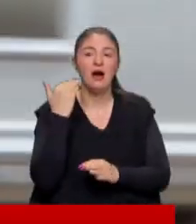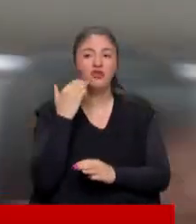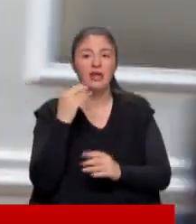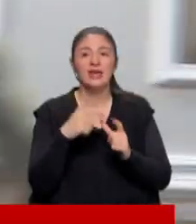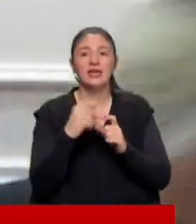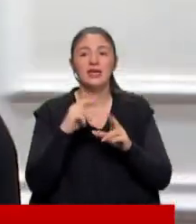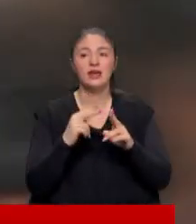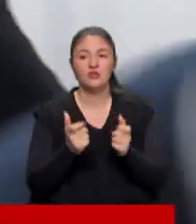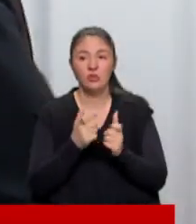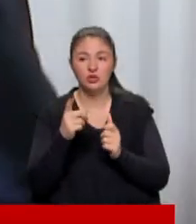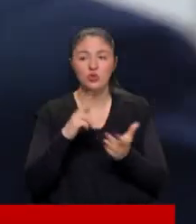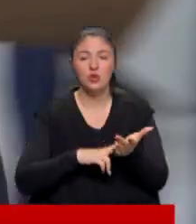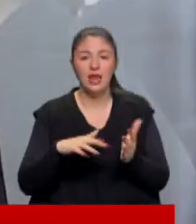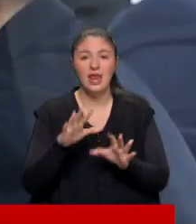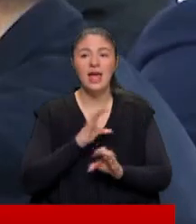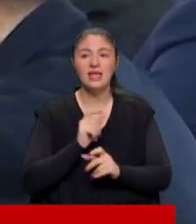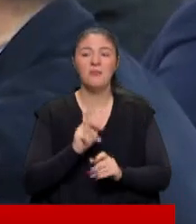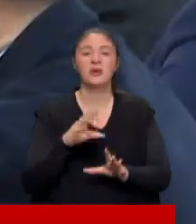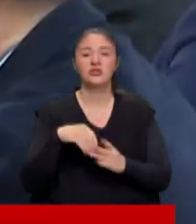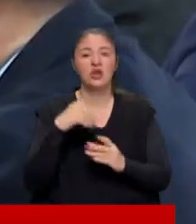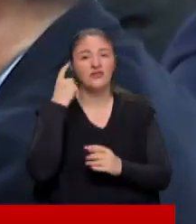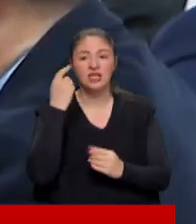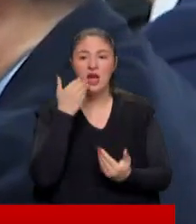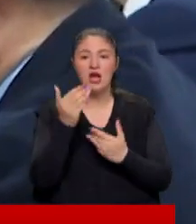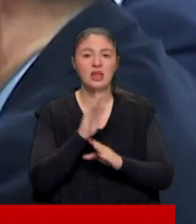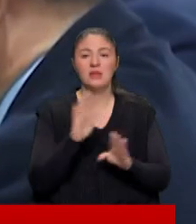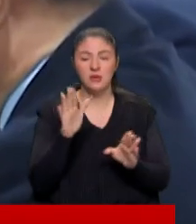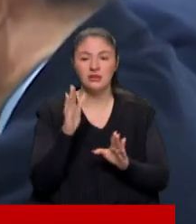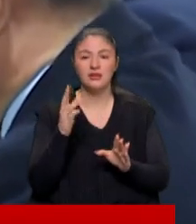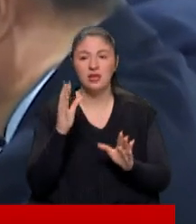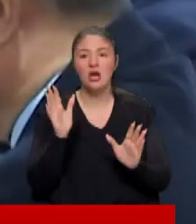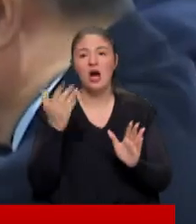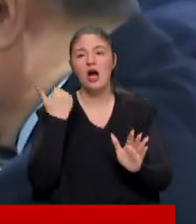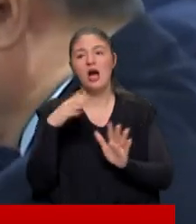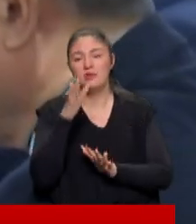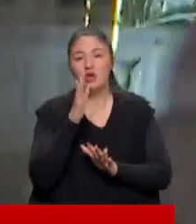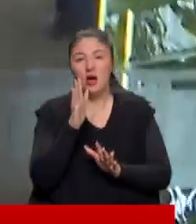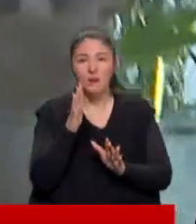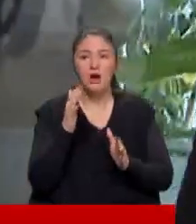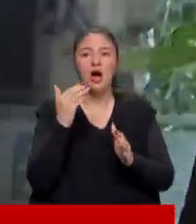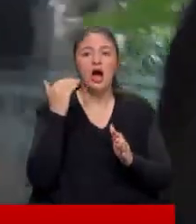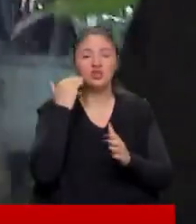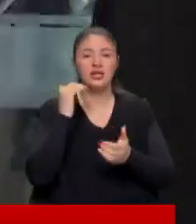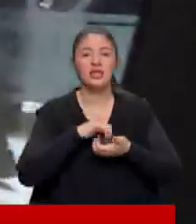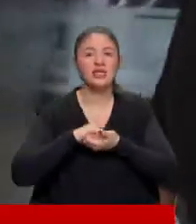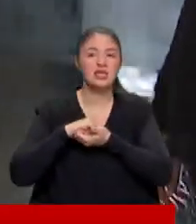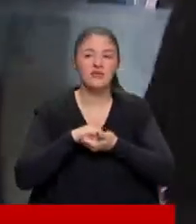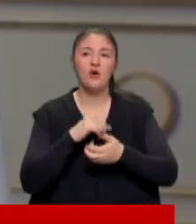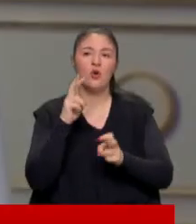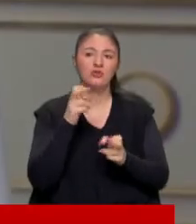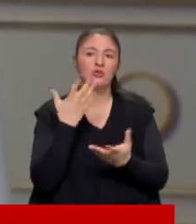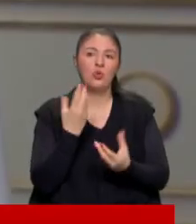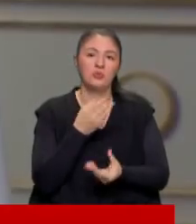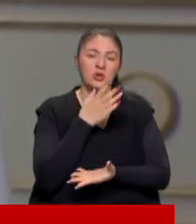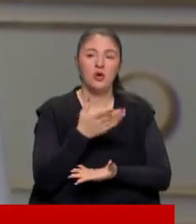GİK toplantısında üyeleri etkilememek için görüş belirtmediği kulislere yansıdı ama Akşener'in ittifak konusunda tavrı biliniyordu.